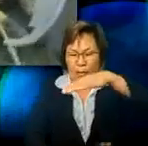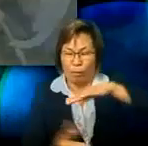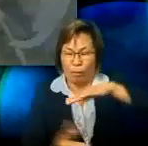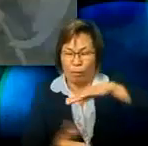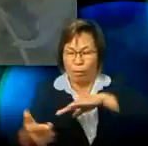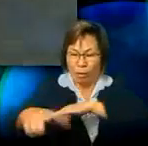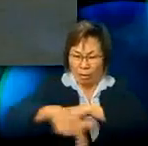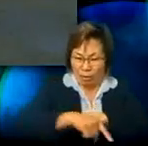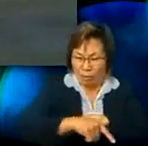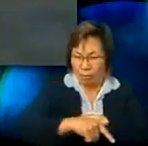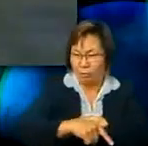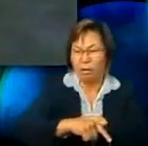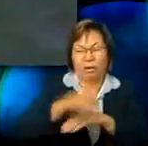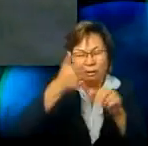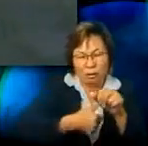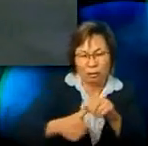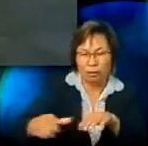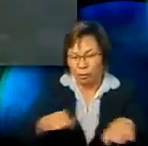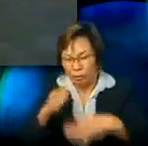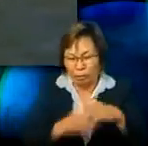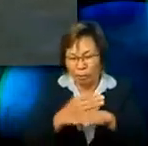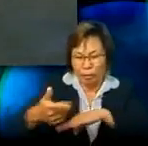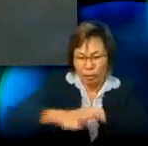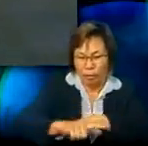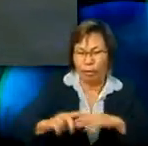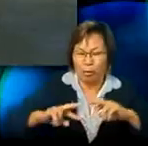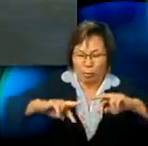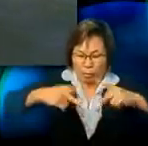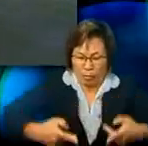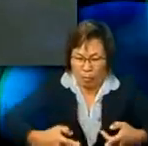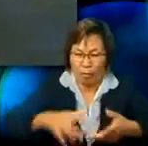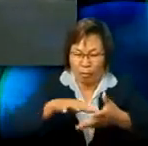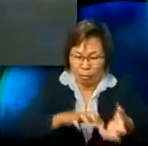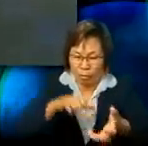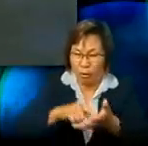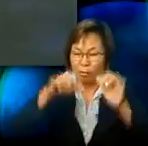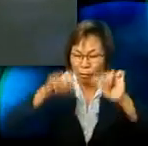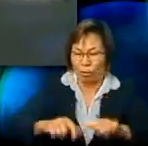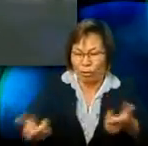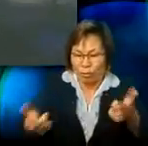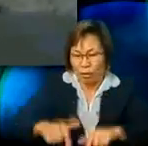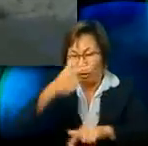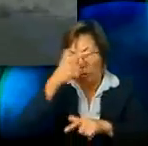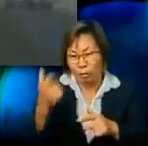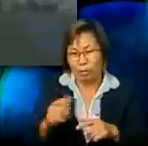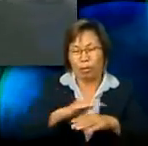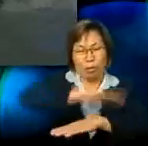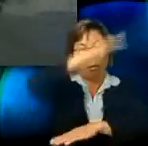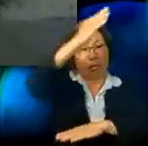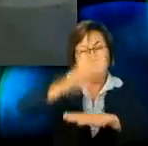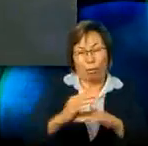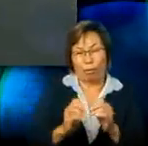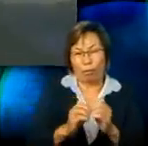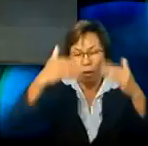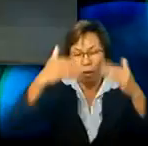dasar laut. Walaupun bukan setiap gempa bumi di laut mengakibatkan bencana ini, ia juga boleh terjadi akibat letusan gunung